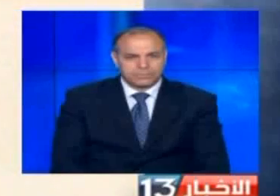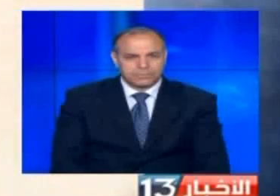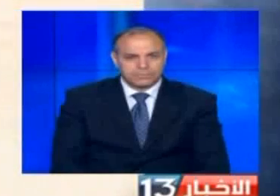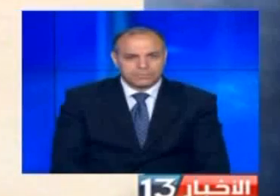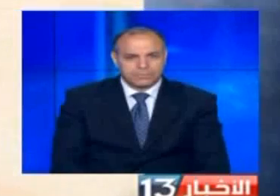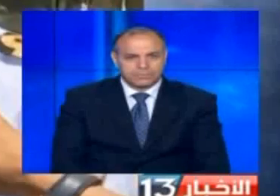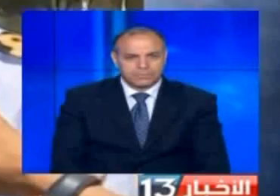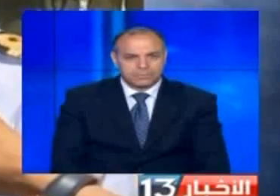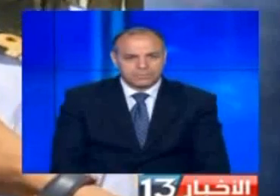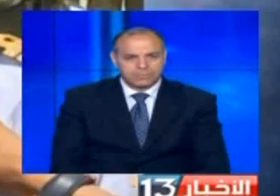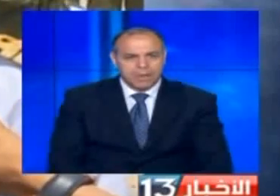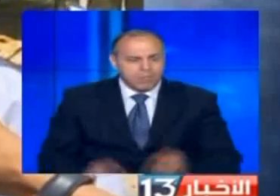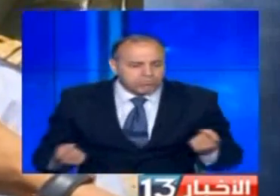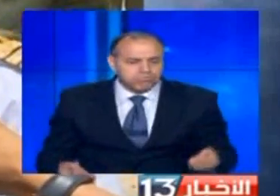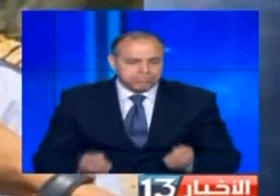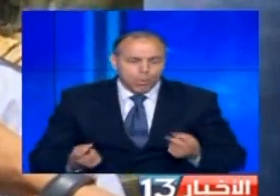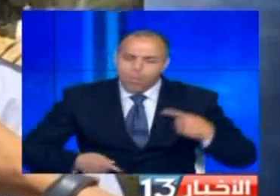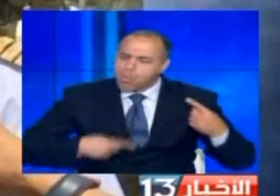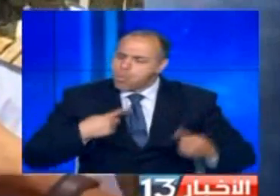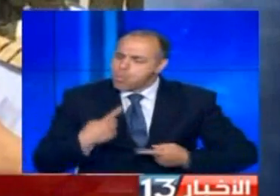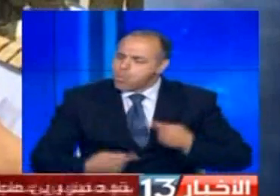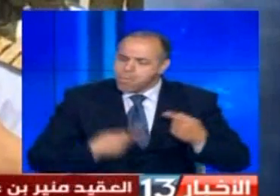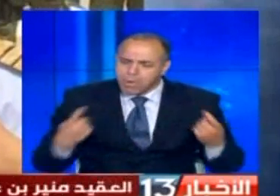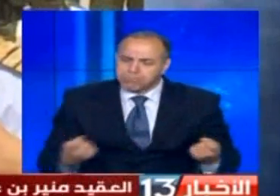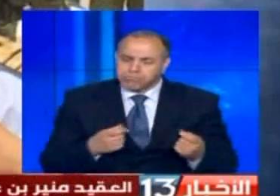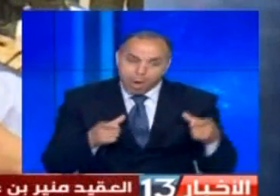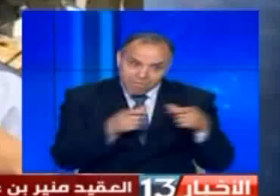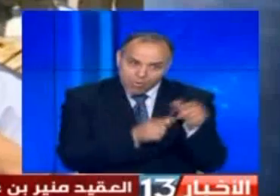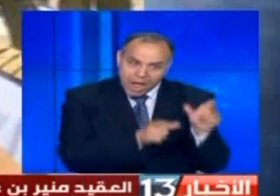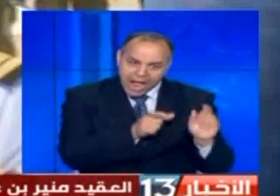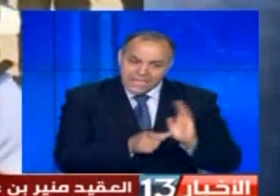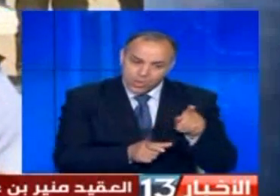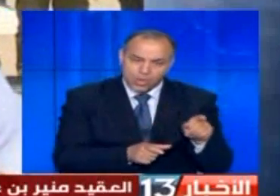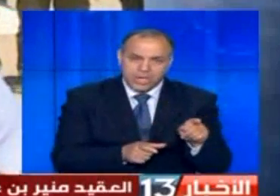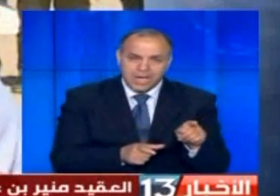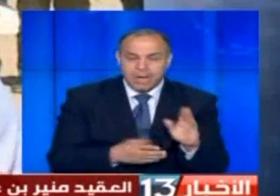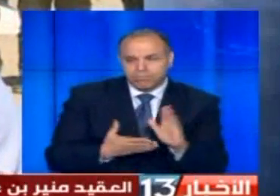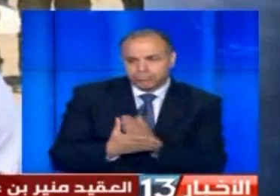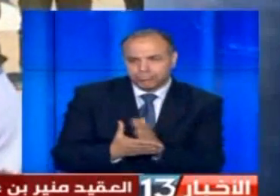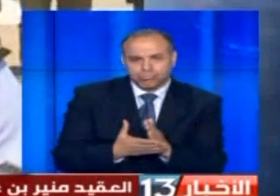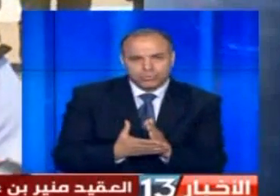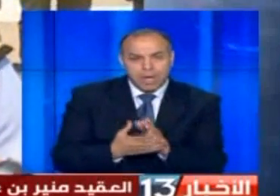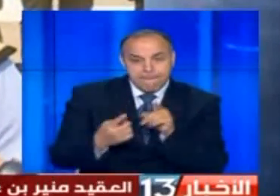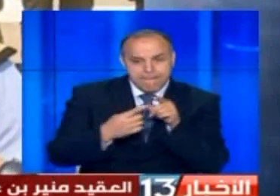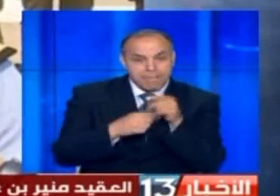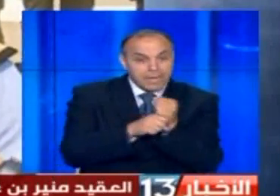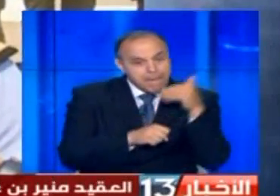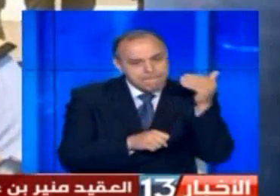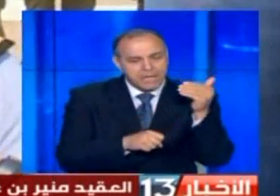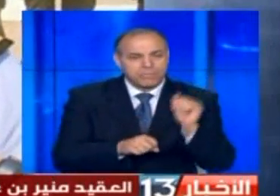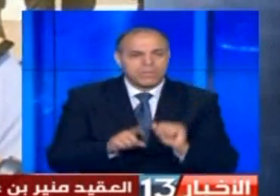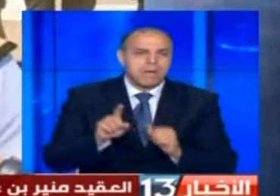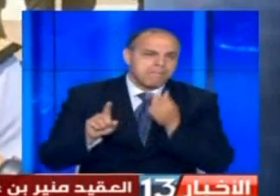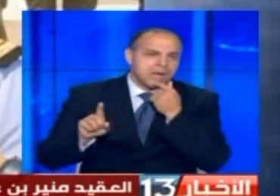عاليه هي تدريباتك يوميا قاعد يقوم بها الفوج لتحضير الافراد للمهام يقوم بها ما